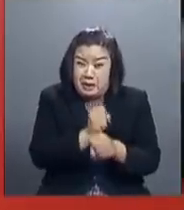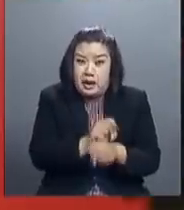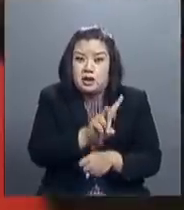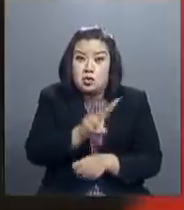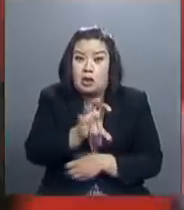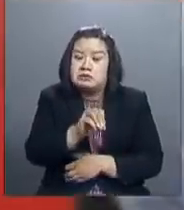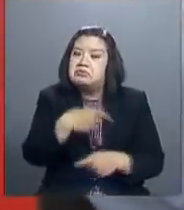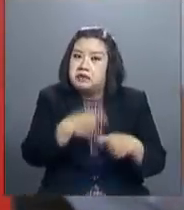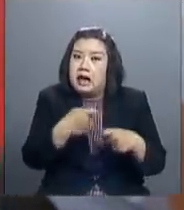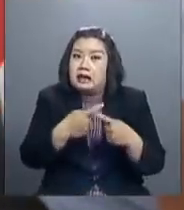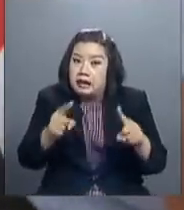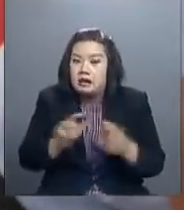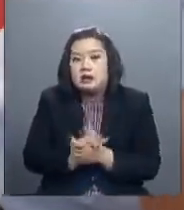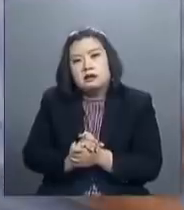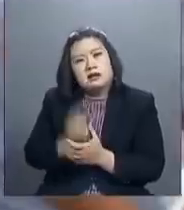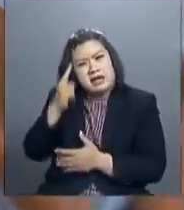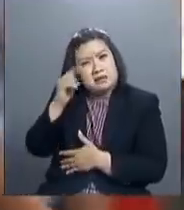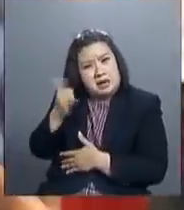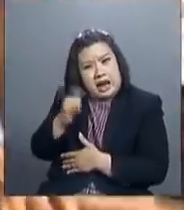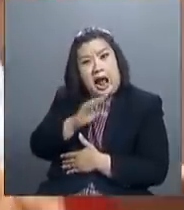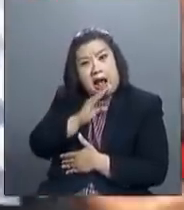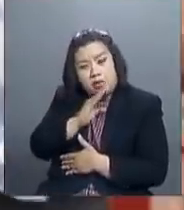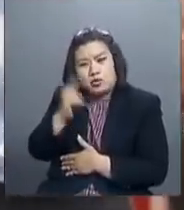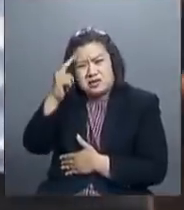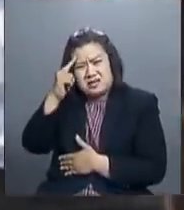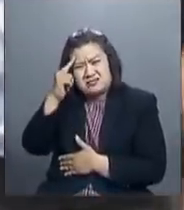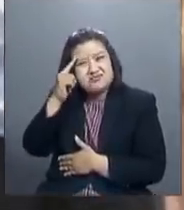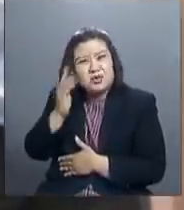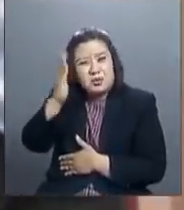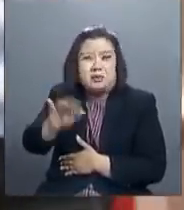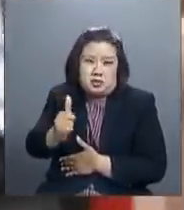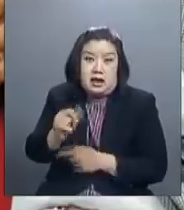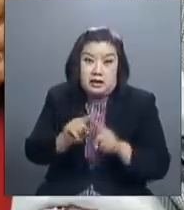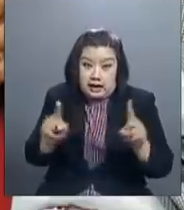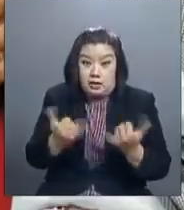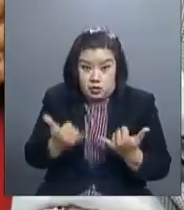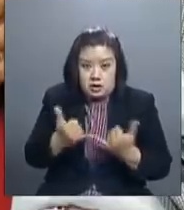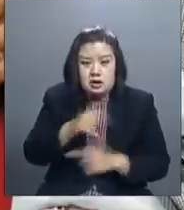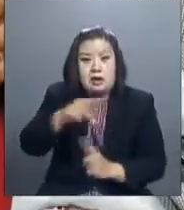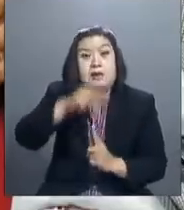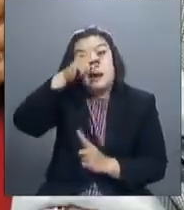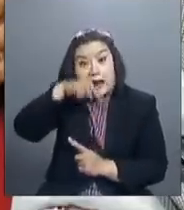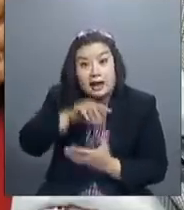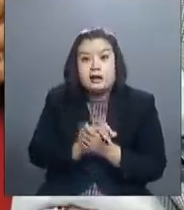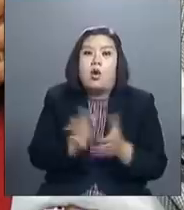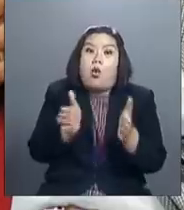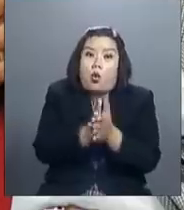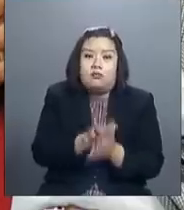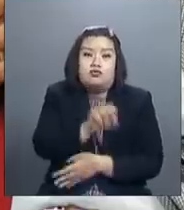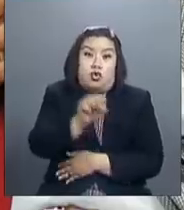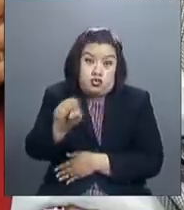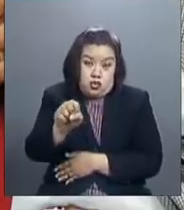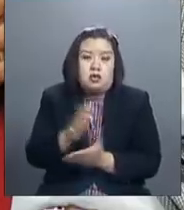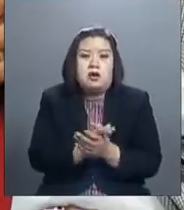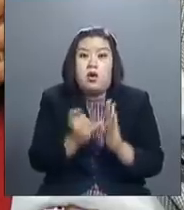แต่ในทางทฤษฎีก็เห็นความเป็นไปได้อยู่ค่ะและเพื่อไทยในฐานะพรรคหลักจะนำทัพกวาดส.ส.เขตด้วย